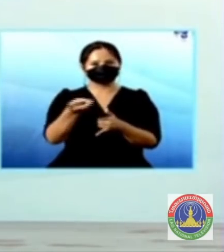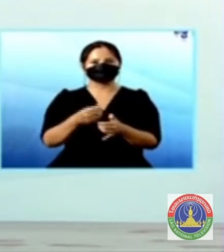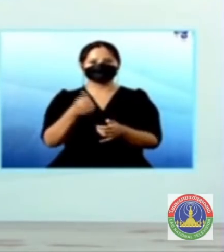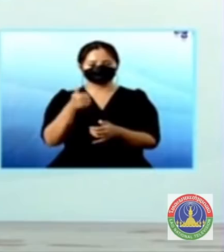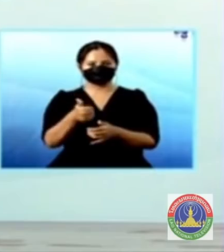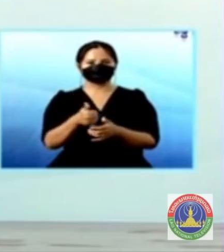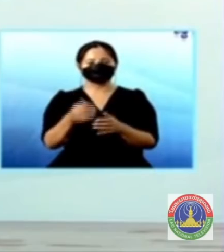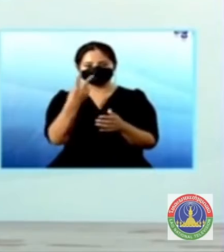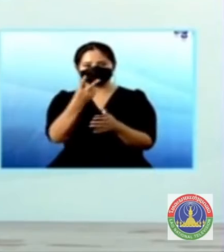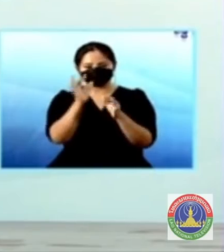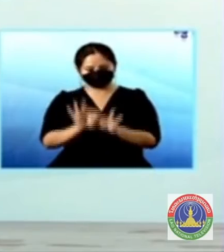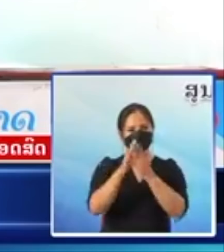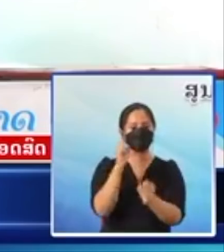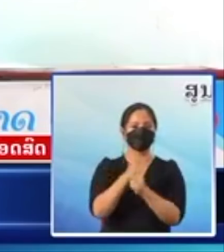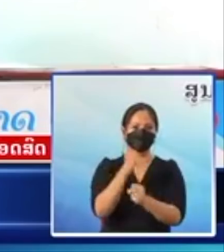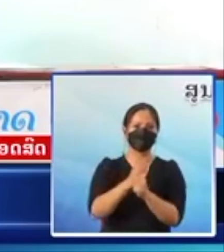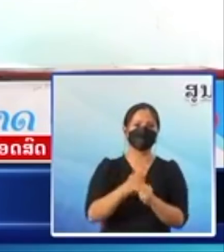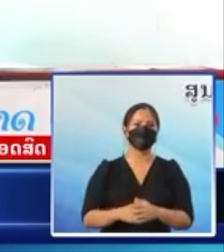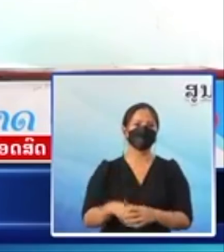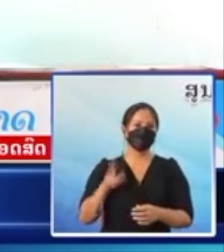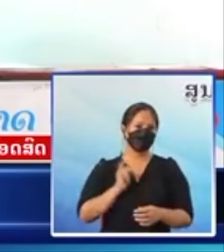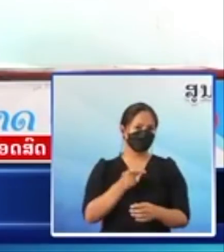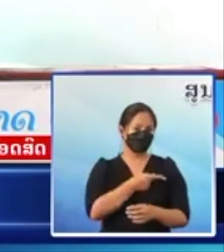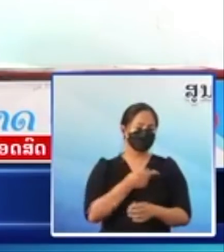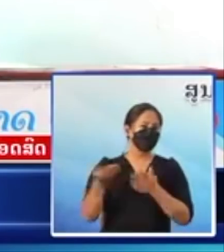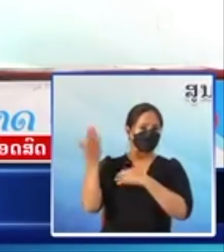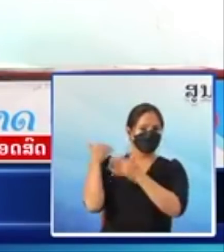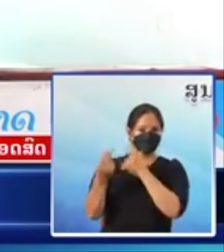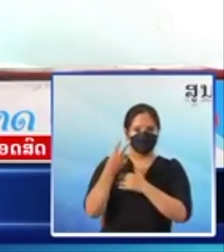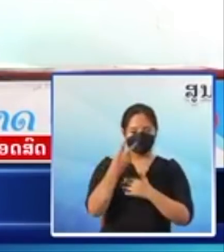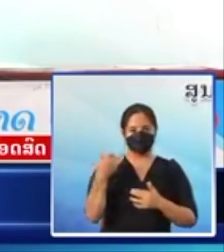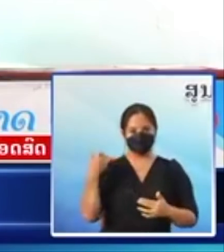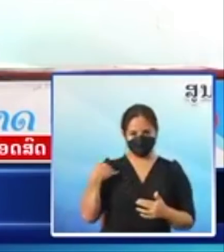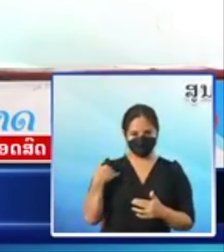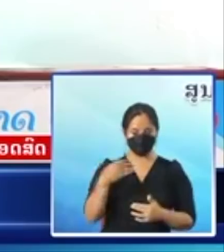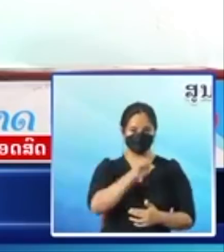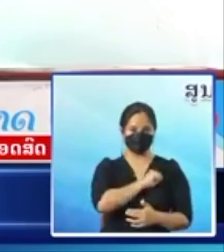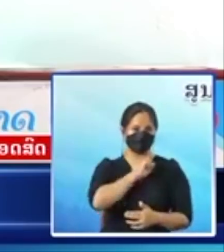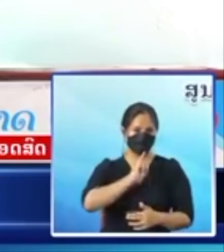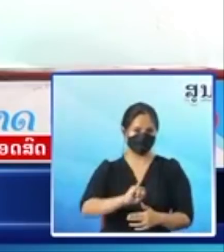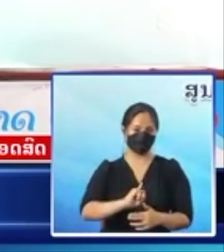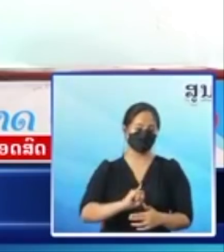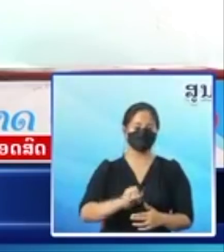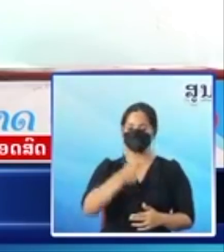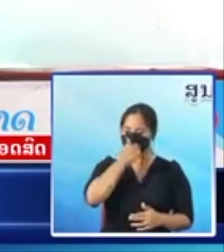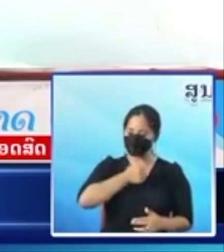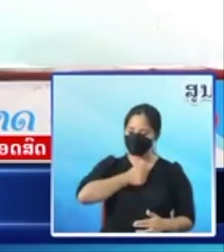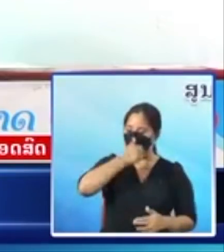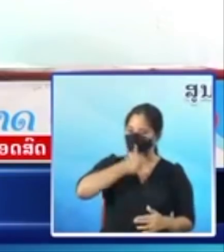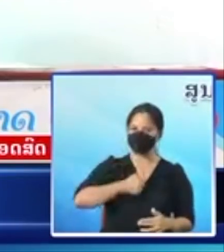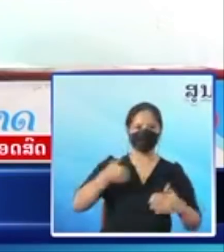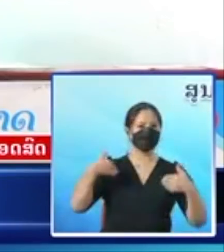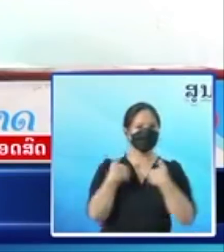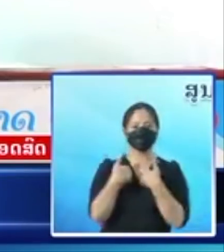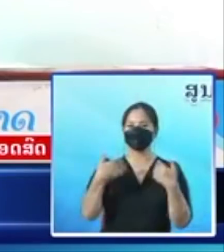กันจัดตั้งปฏิบัติพวกเราผ่านมาเห็นการเสียสละอย่างบ่ฮู้อิดเมื่อยของแพทย์หมอซึ่งเพิ่